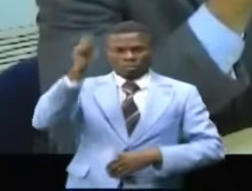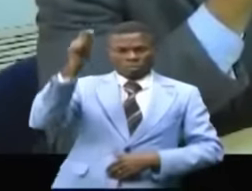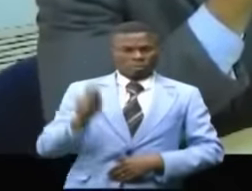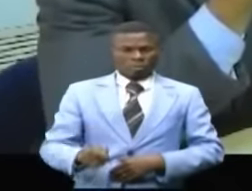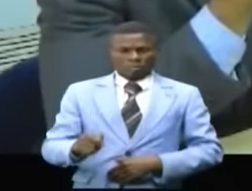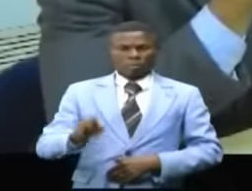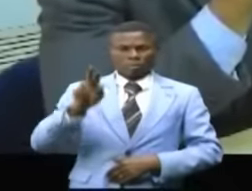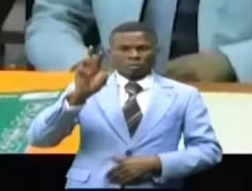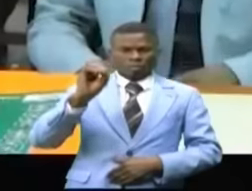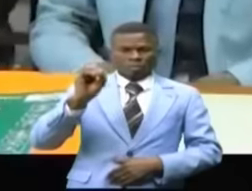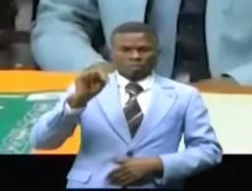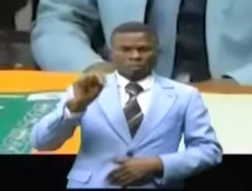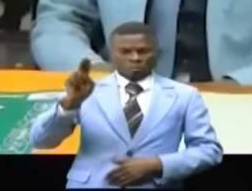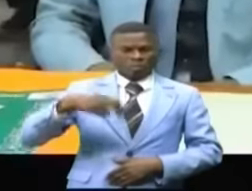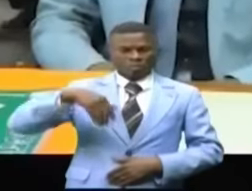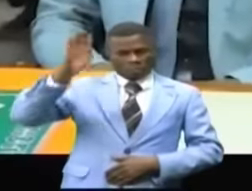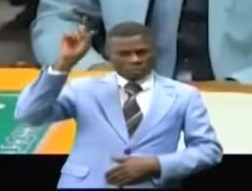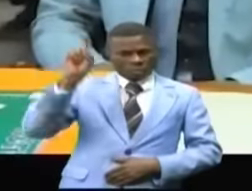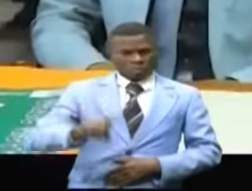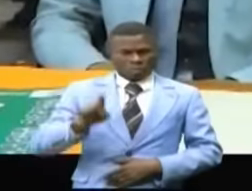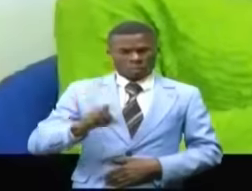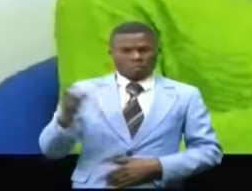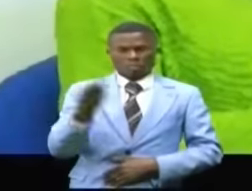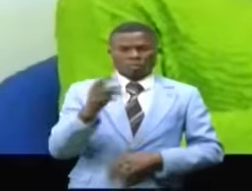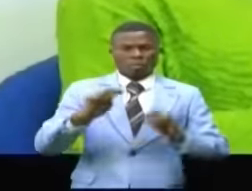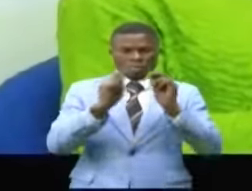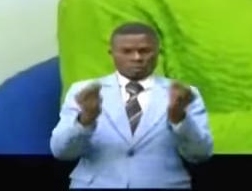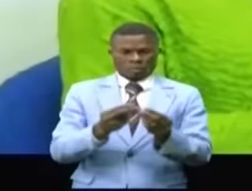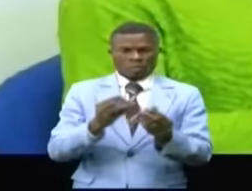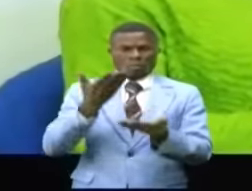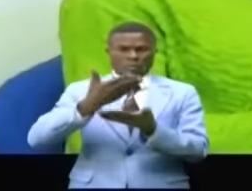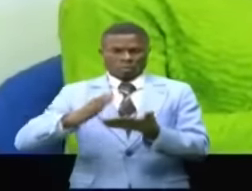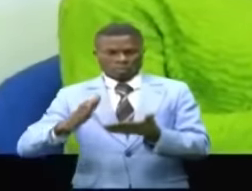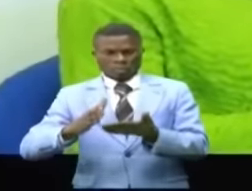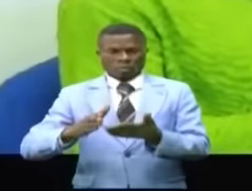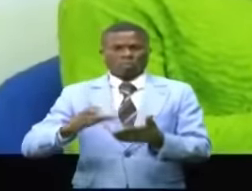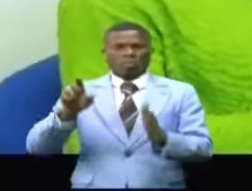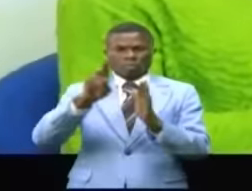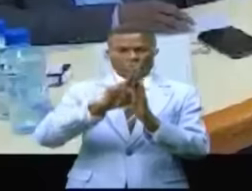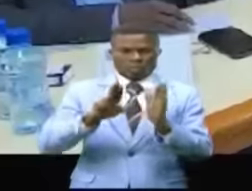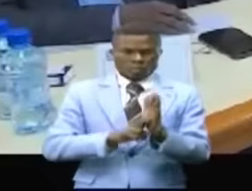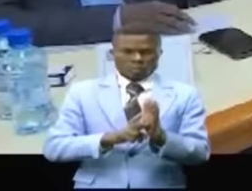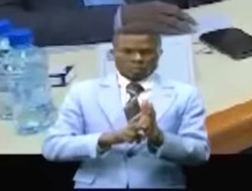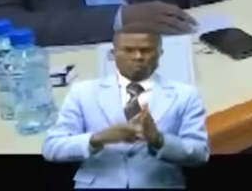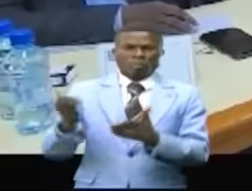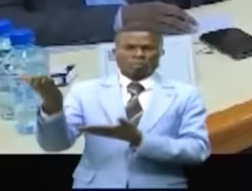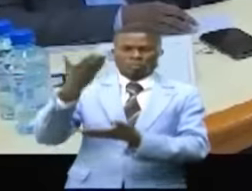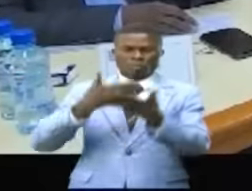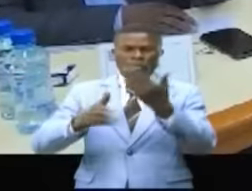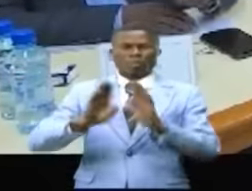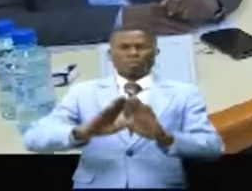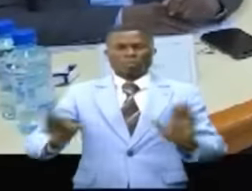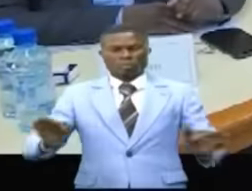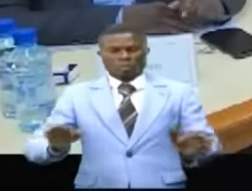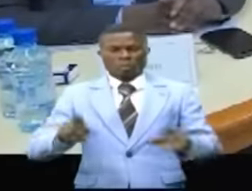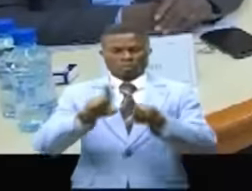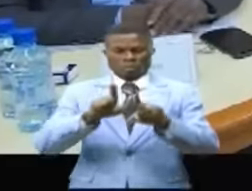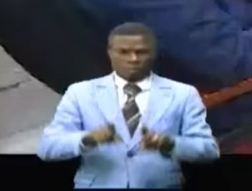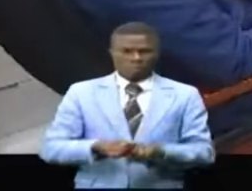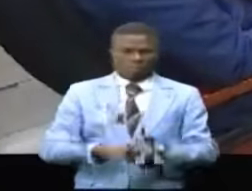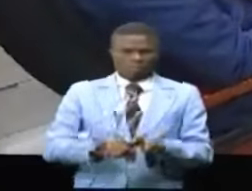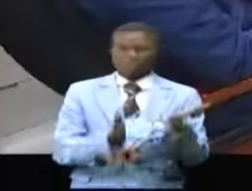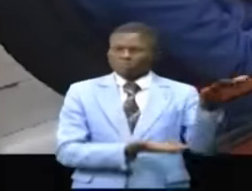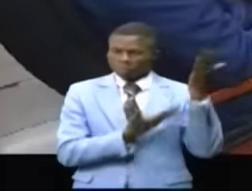MONUSCO. Les deux parties ont convenu des étapes de termes de référence, de transfert de compétences, ainsi que